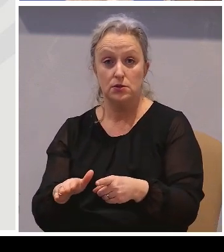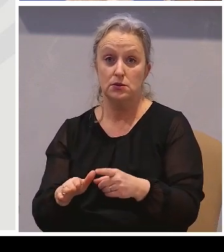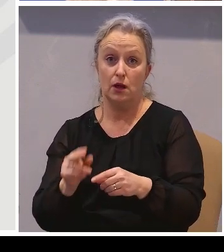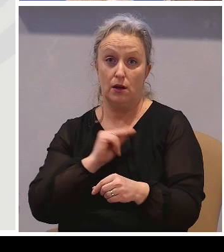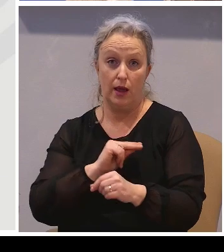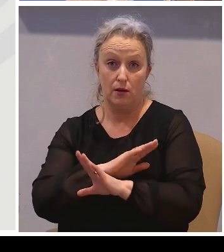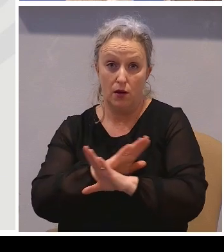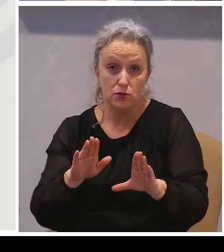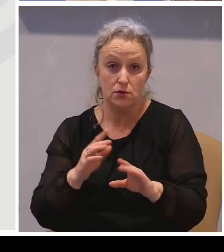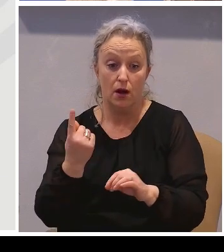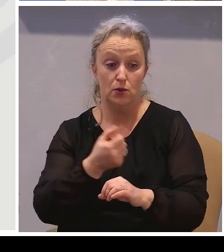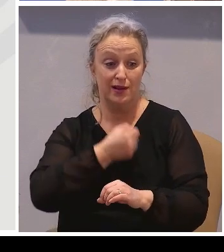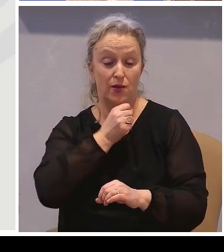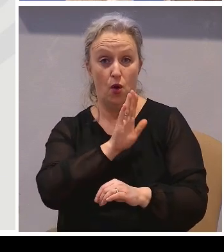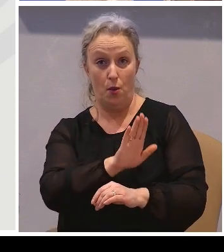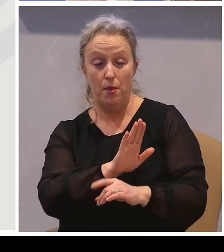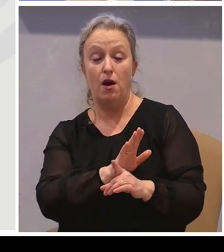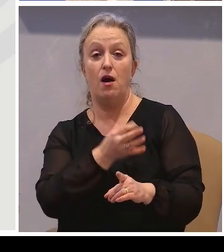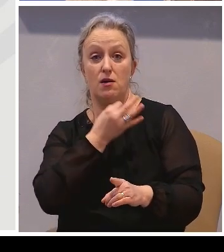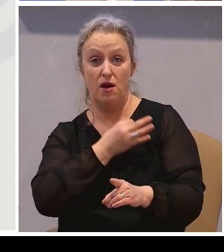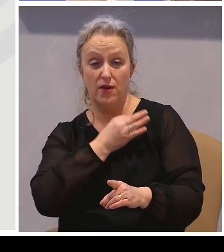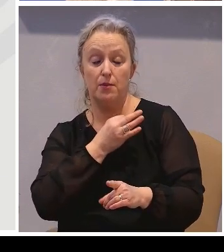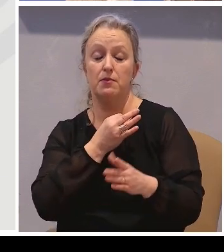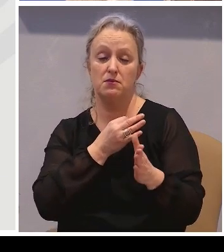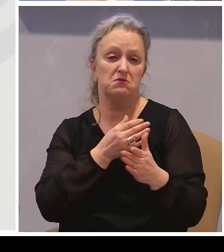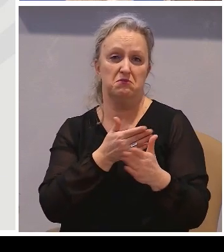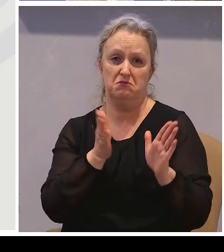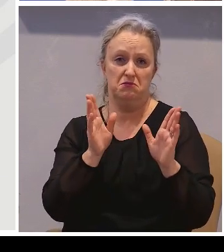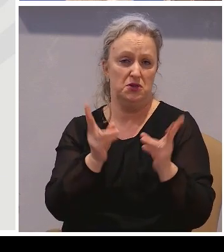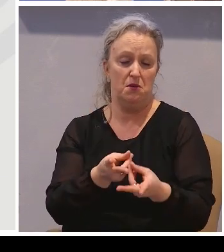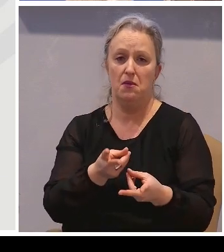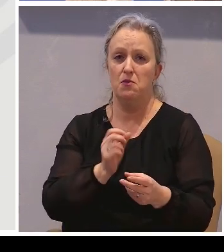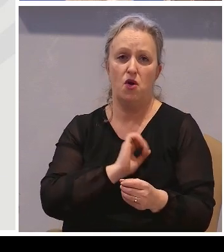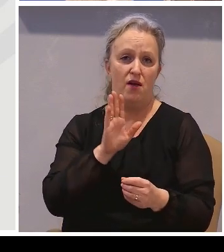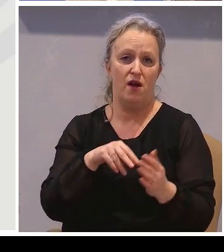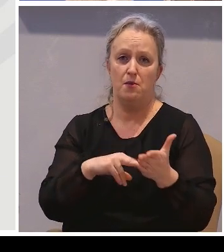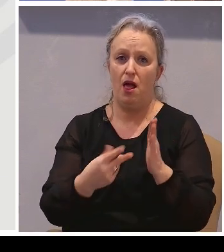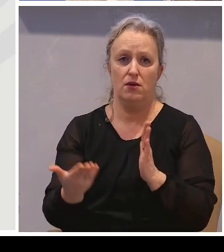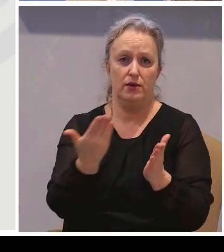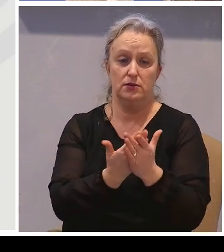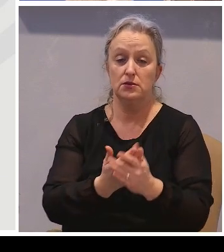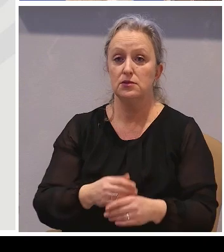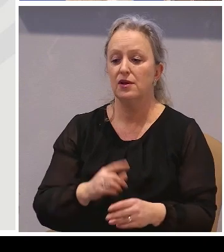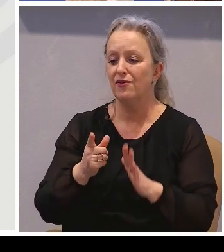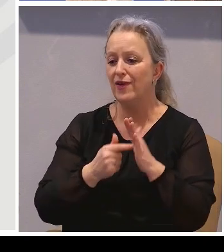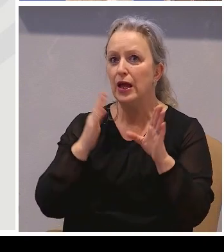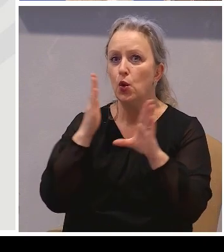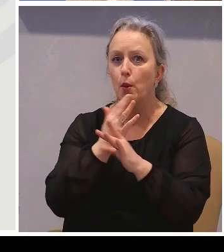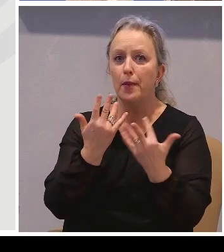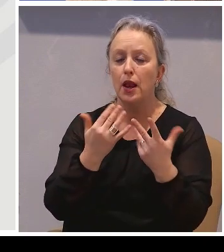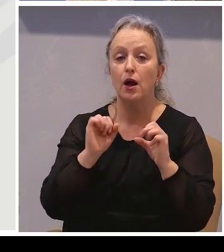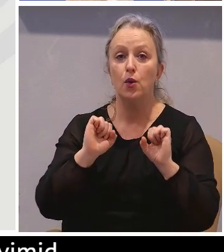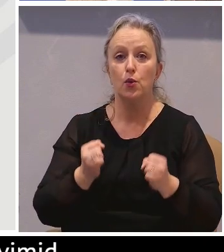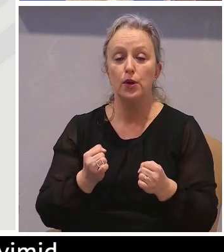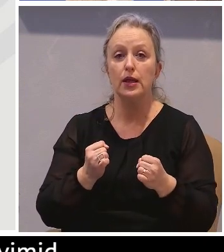hakata, biologically similar medicines don't need it. mida ravitakse, et siis ka mitte. Also, ja siis ka sellistel juhtudel mitte, et